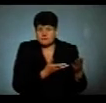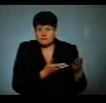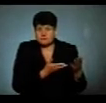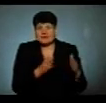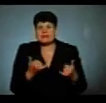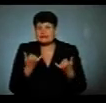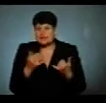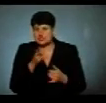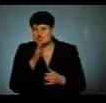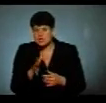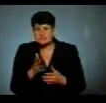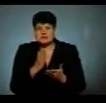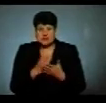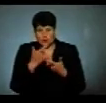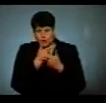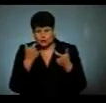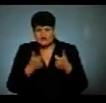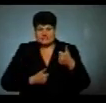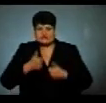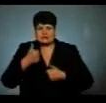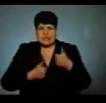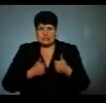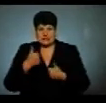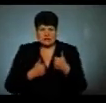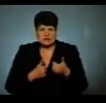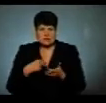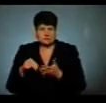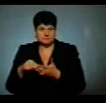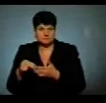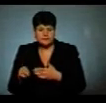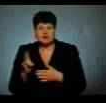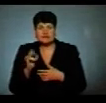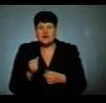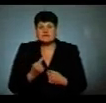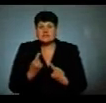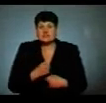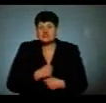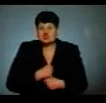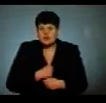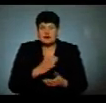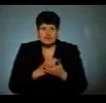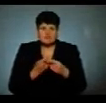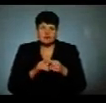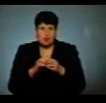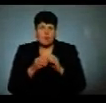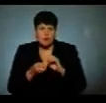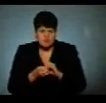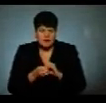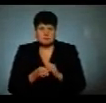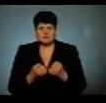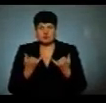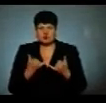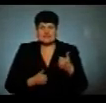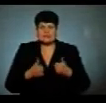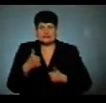На даний час ведуться оголошені тендерні процедури. На превеликий жаль, є в цьому певна проблема, тому що сьогодні